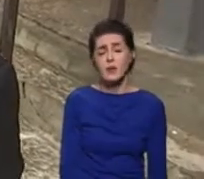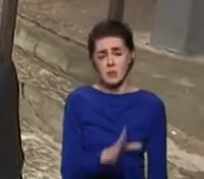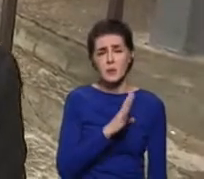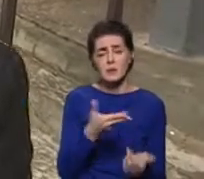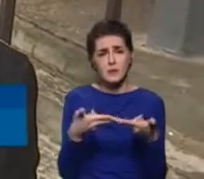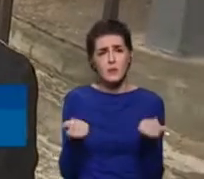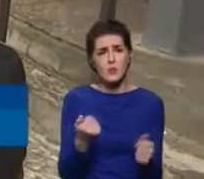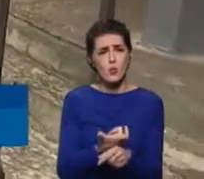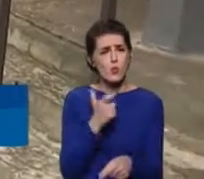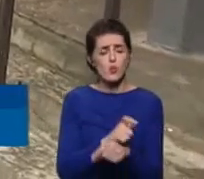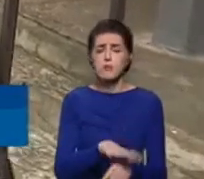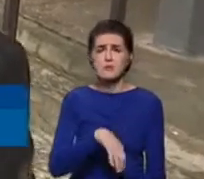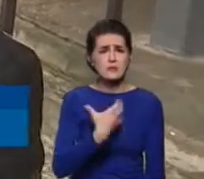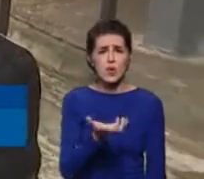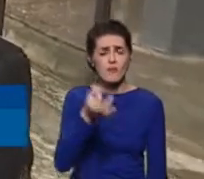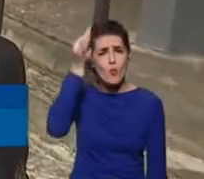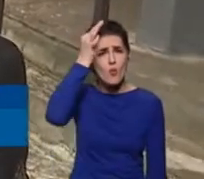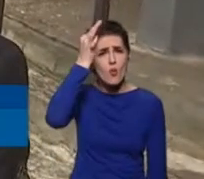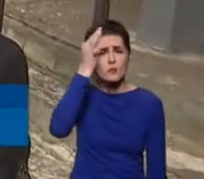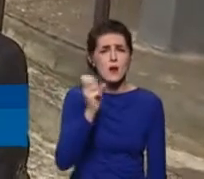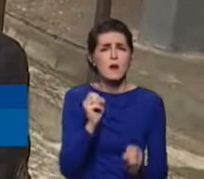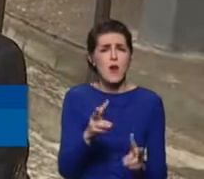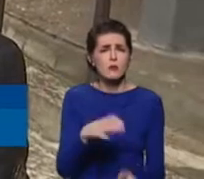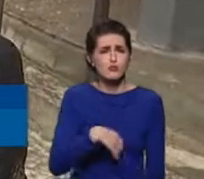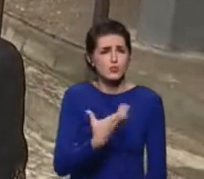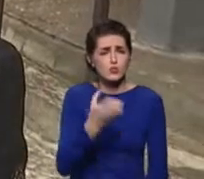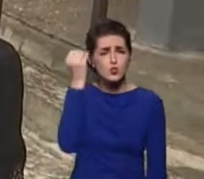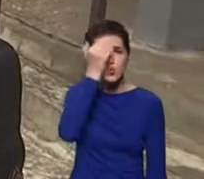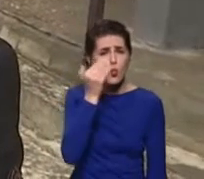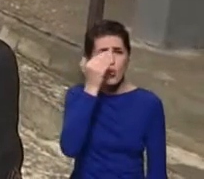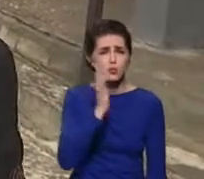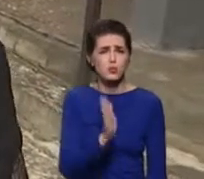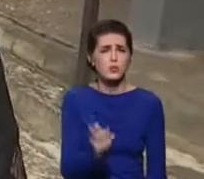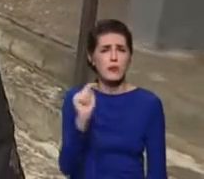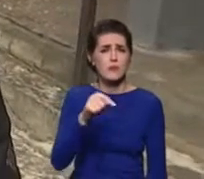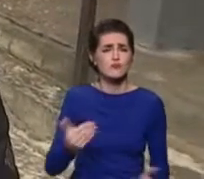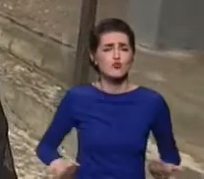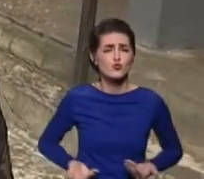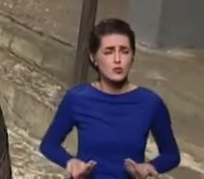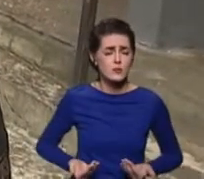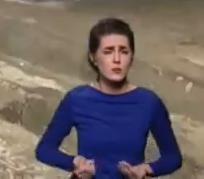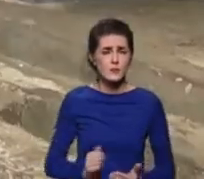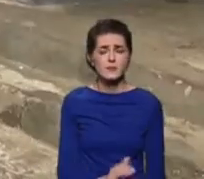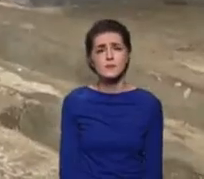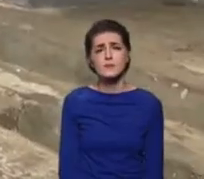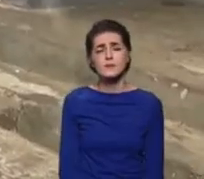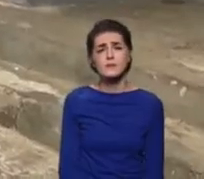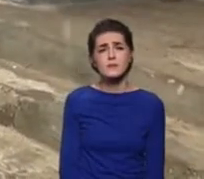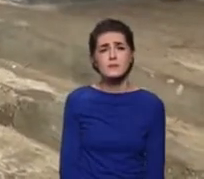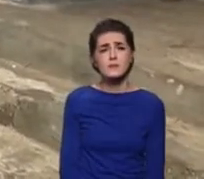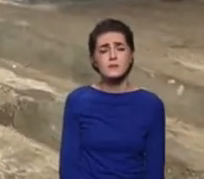було. Боже мій, і страшно в сні не снилось, що ми так будемо жити. Разве так